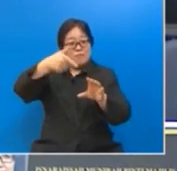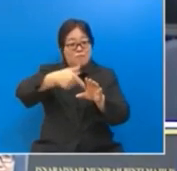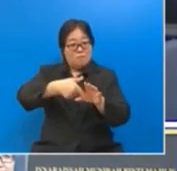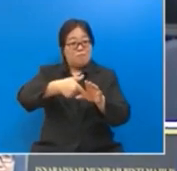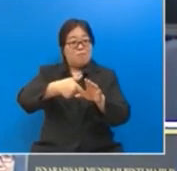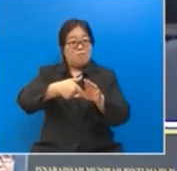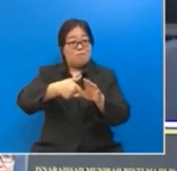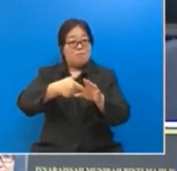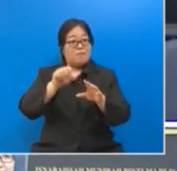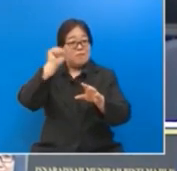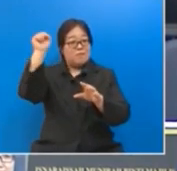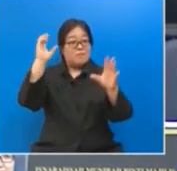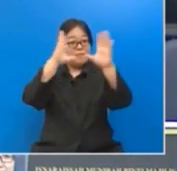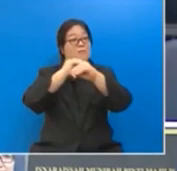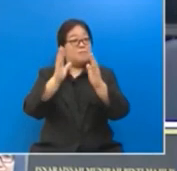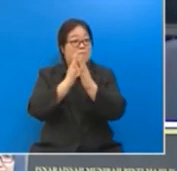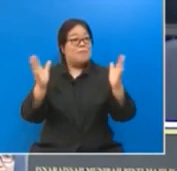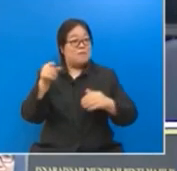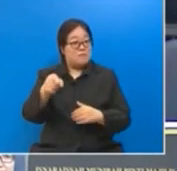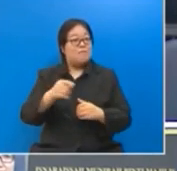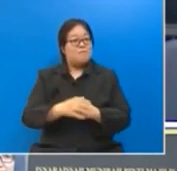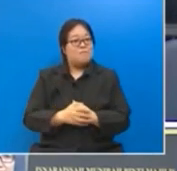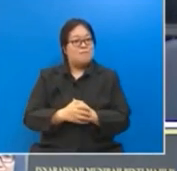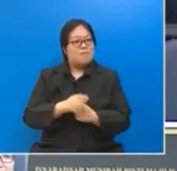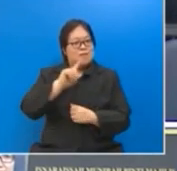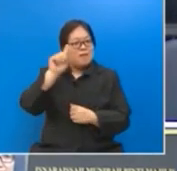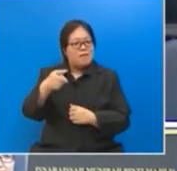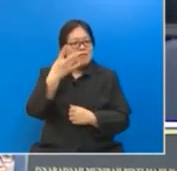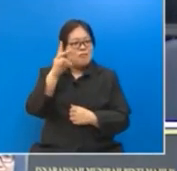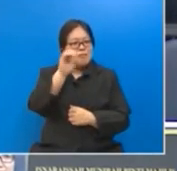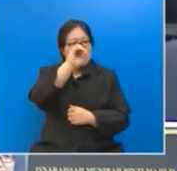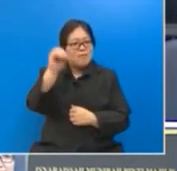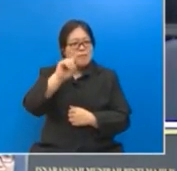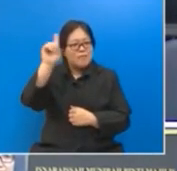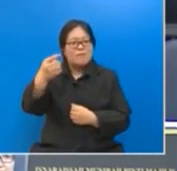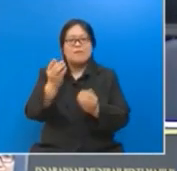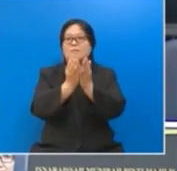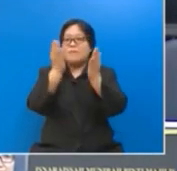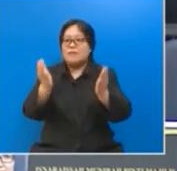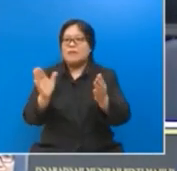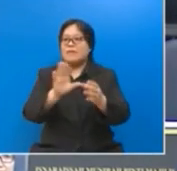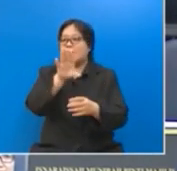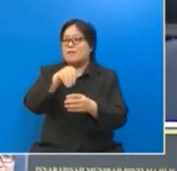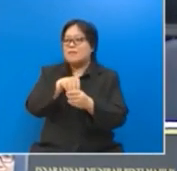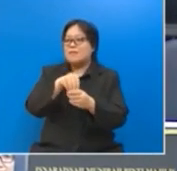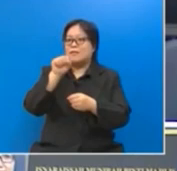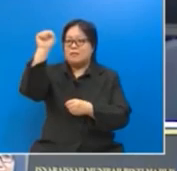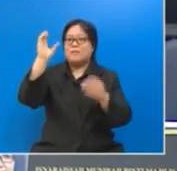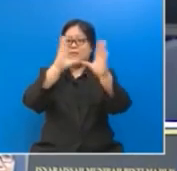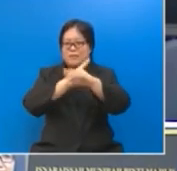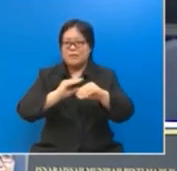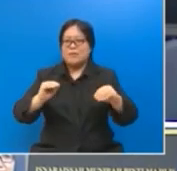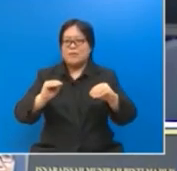di Malaysia iaitu Sabah dan Sarawak, terdapat cuma 17% sahaja pelajar-pelajar yang terlibat daripada Sabah dan Sarawak